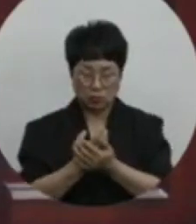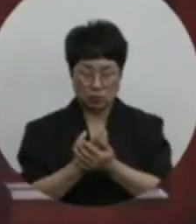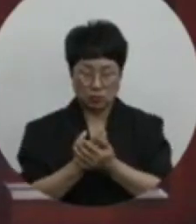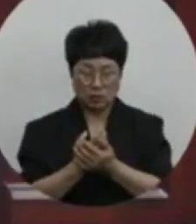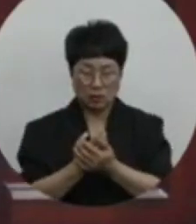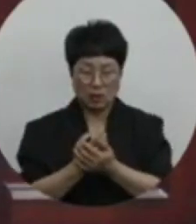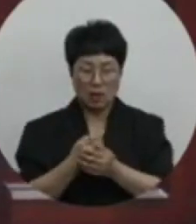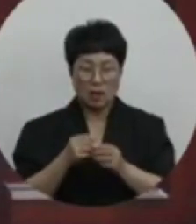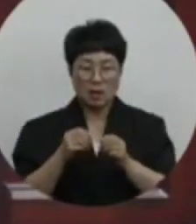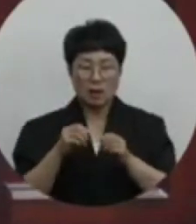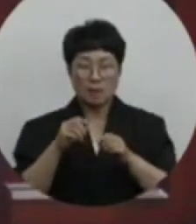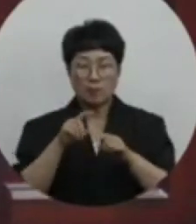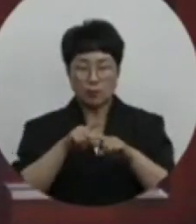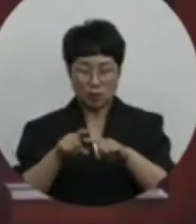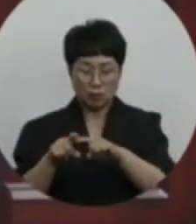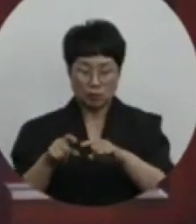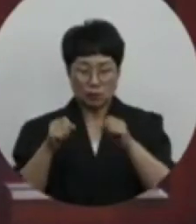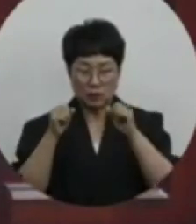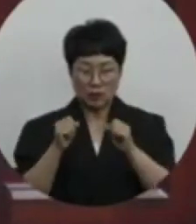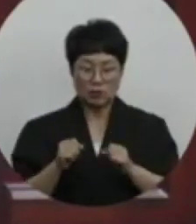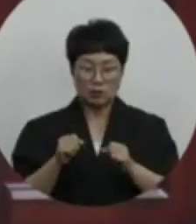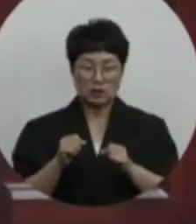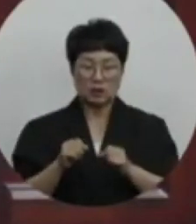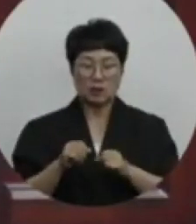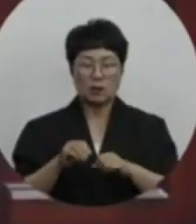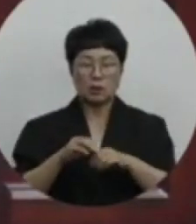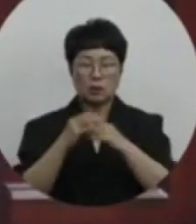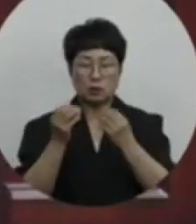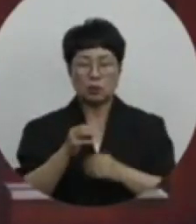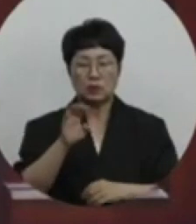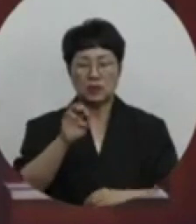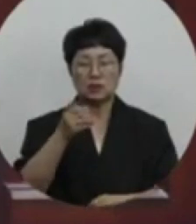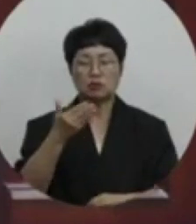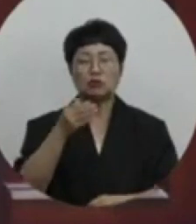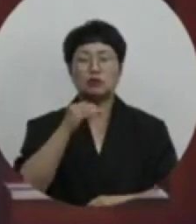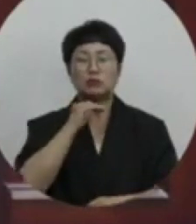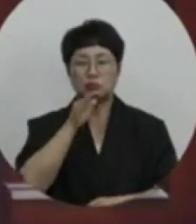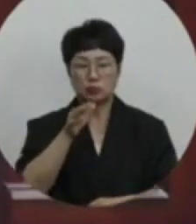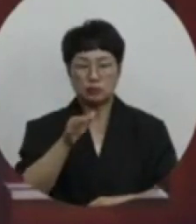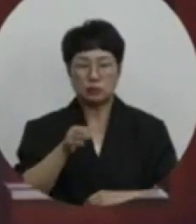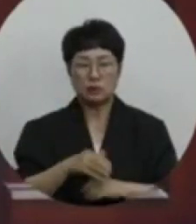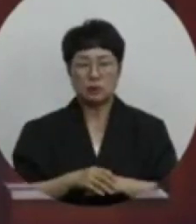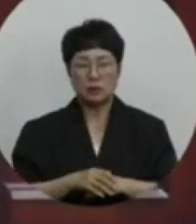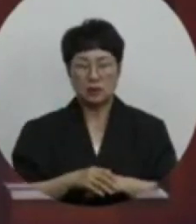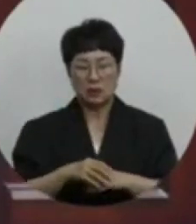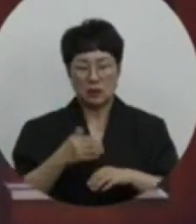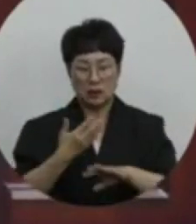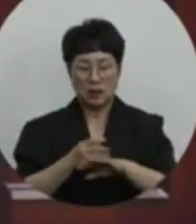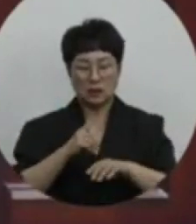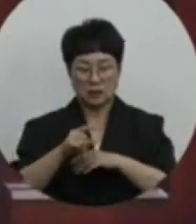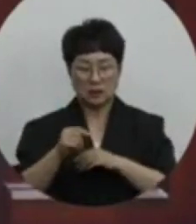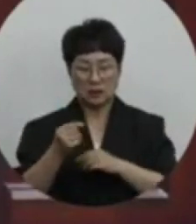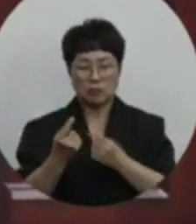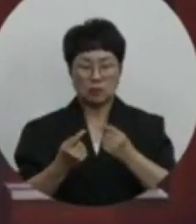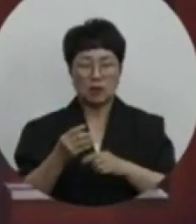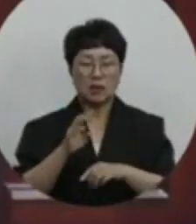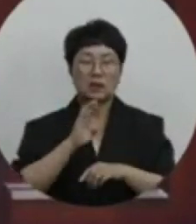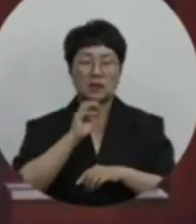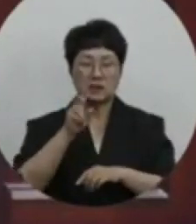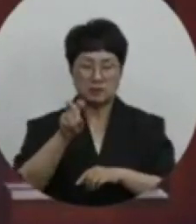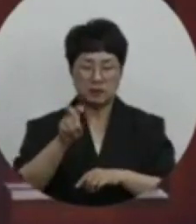시간은 1049분으로 전국 기초 지자체 평균보다 약 42분